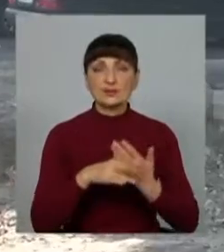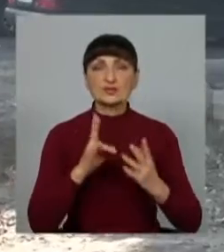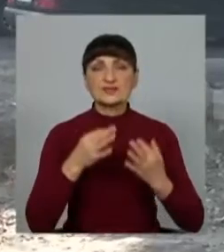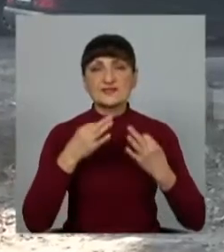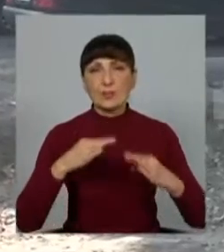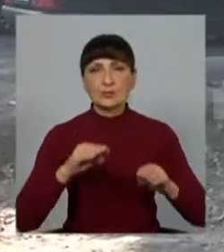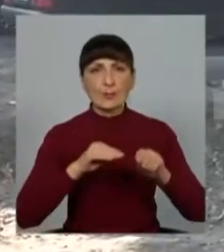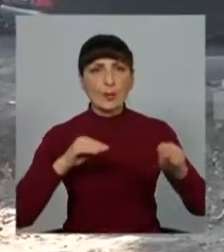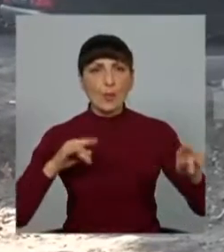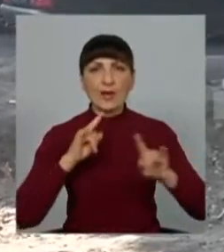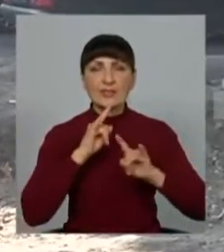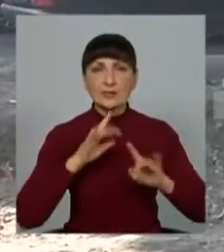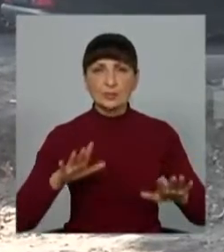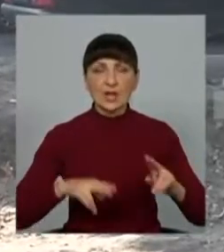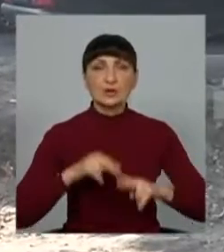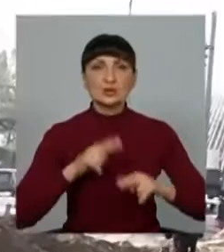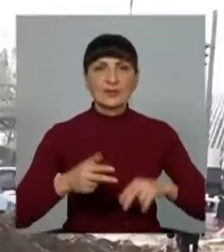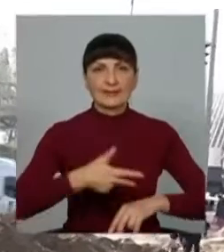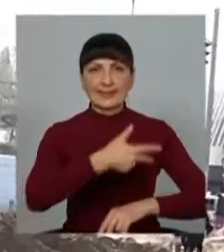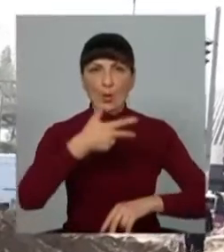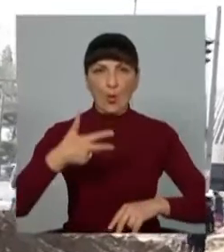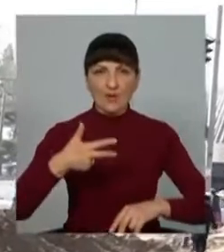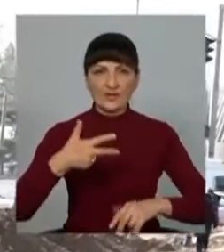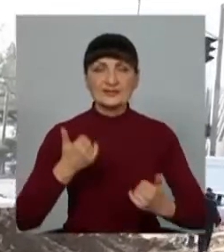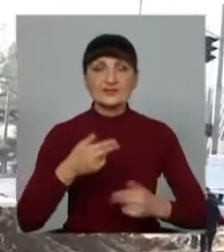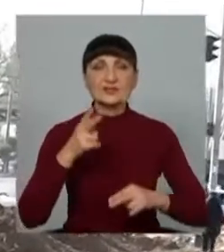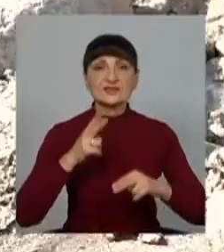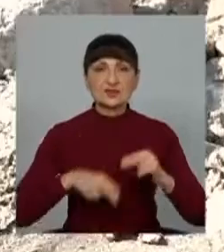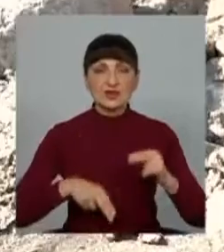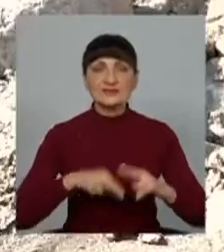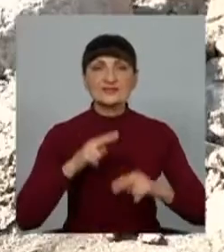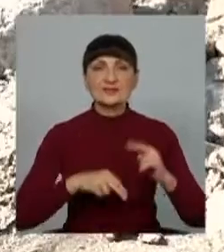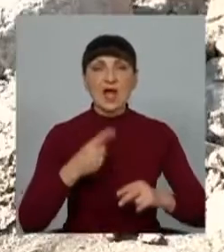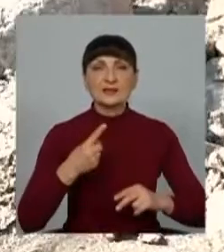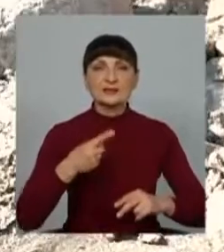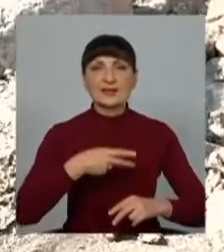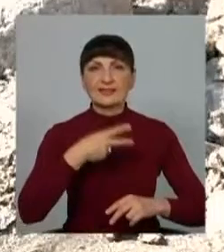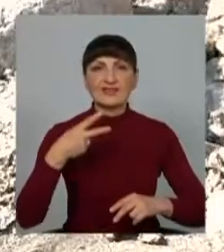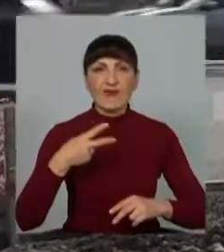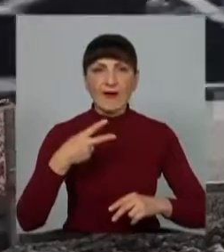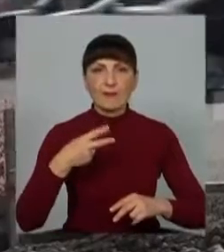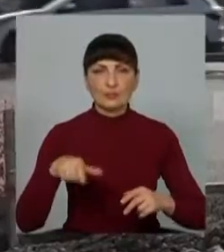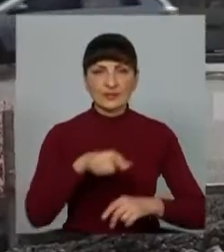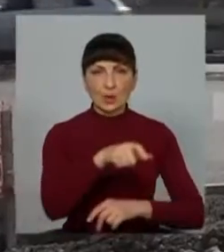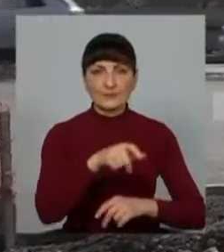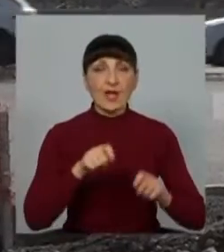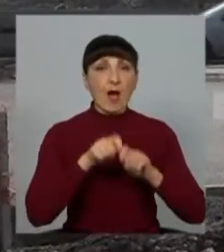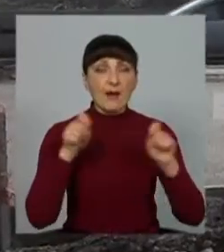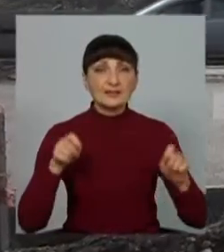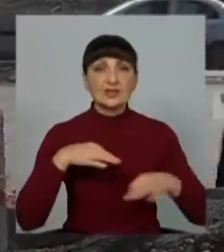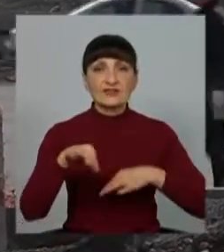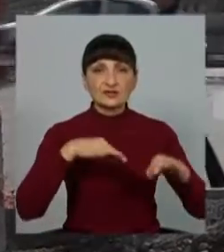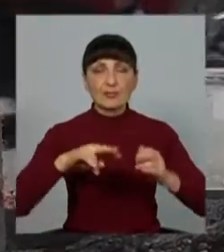автолюбителей от заторов на Кульджинке, строится в 3 уровня. На сегодня завершается возведение одной из 2 эстакад по тракту. Открыть движение по